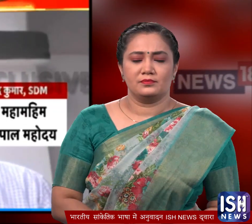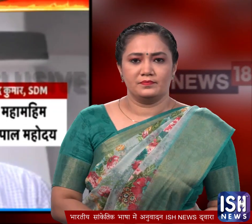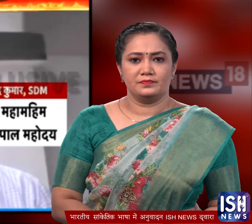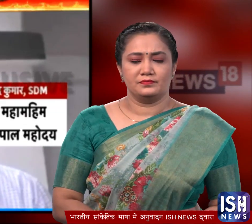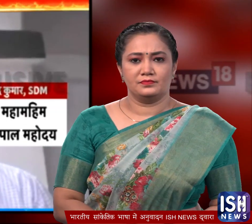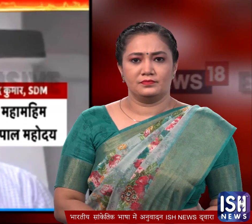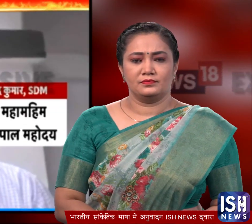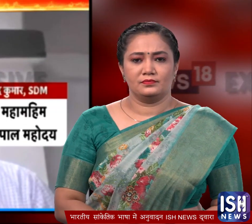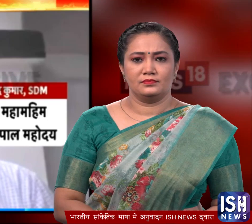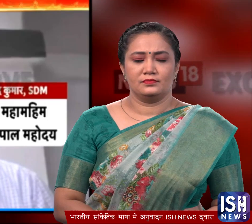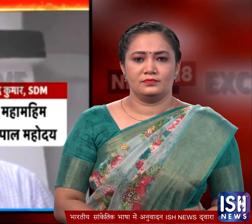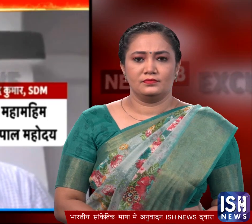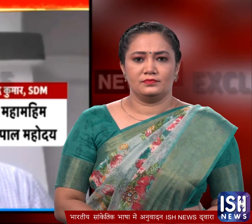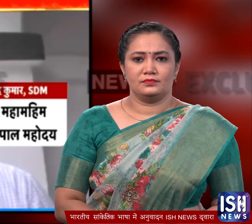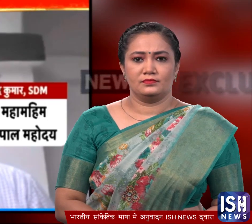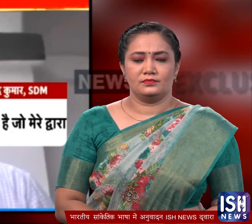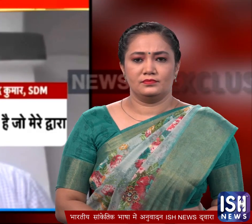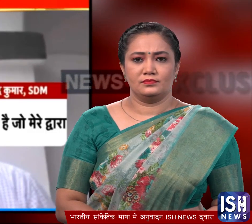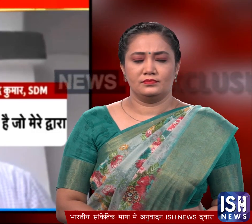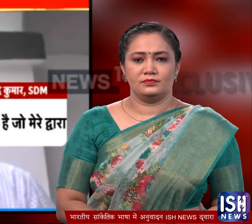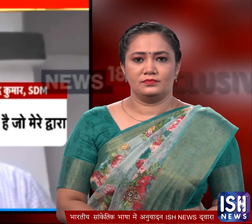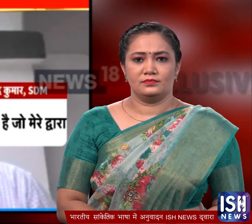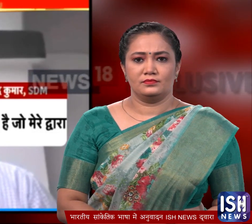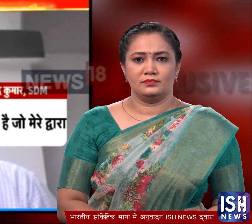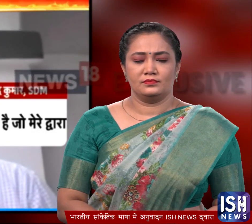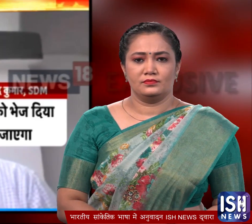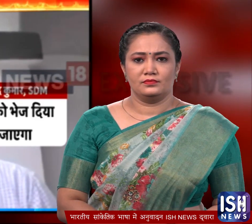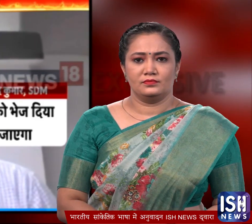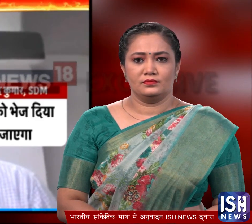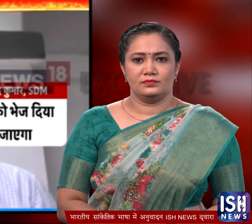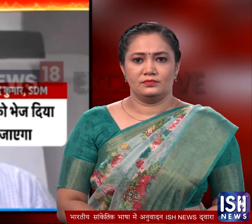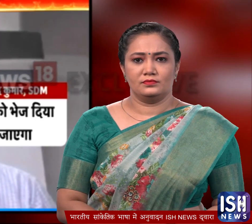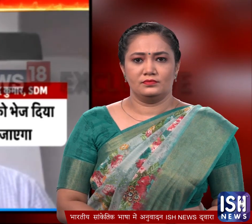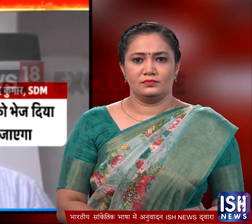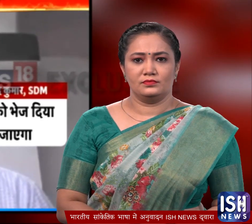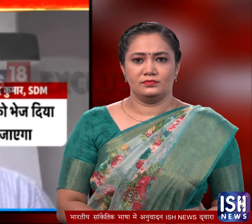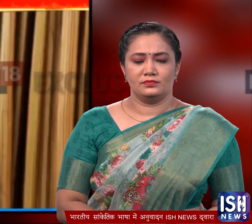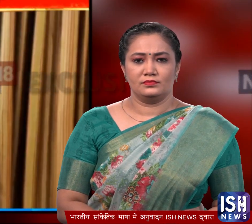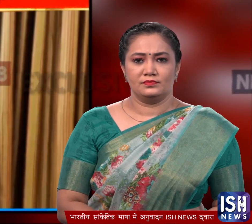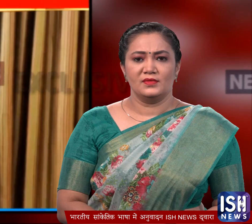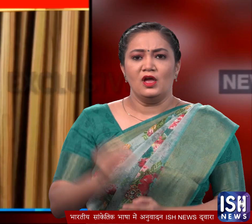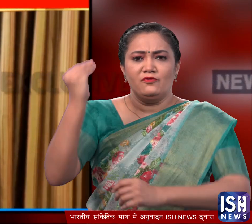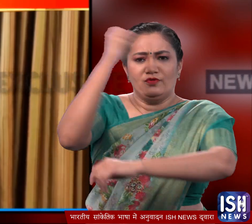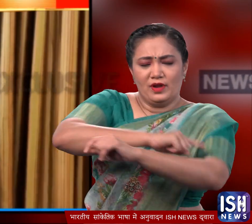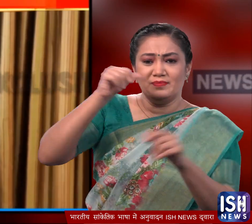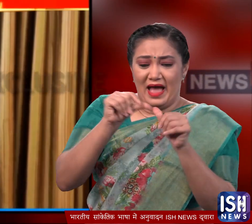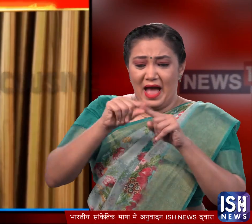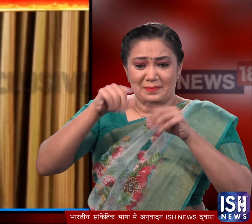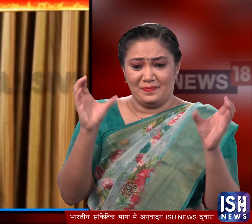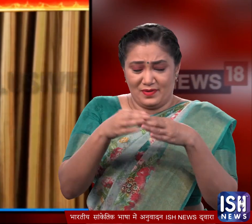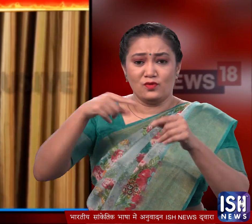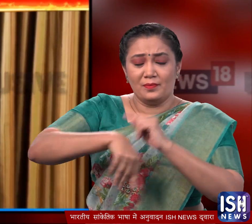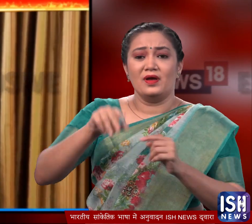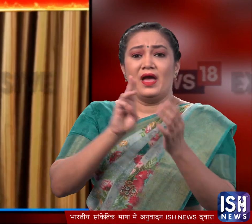है जो महामहिम राज्यपाल महोदय के लिए है और मेरे द्वारा इसको शासन को भेज दिया जाएगा। कुछ दिन पहले आम आदमी पार्टी